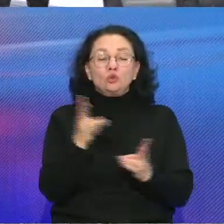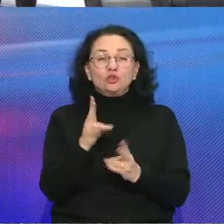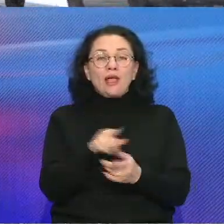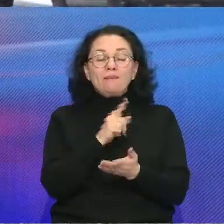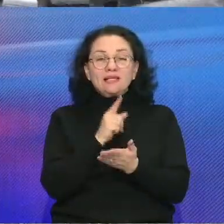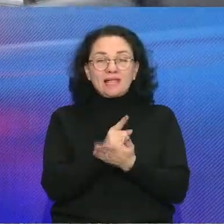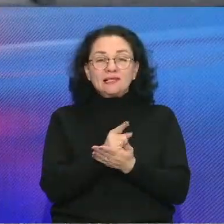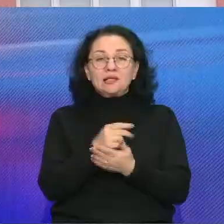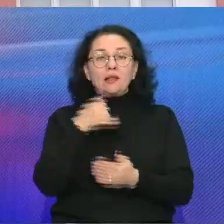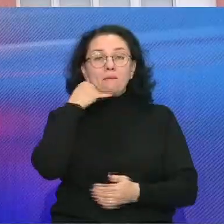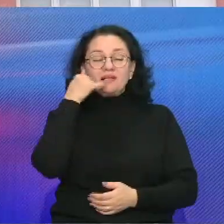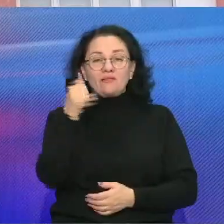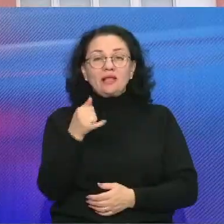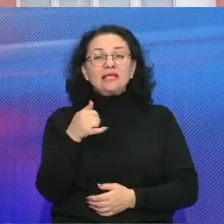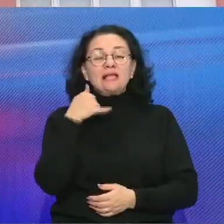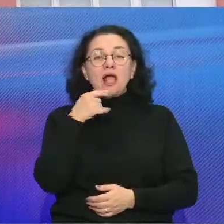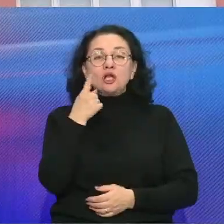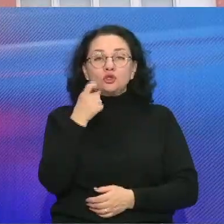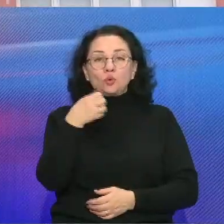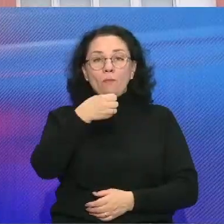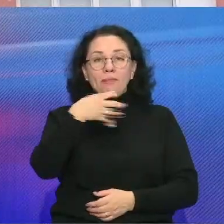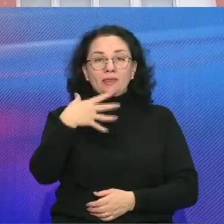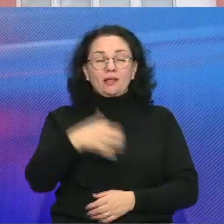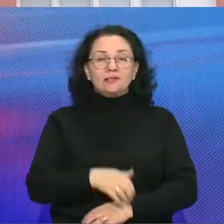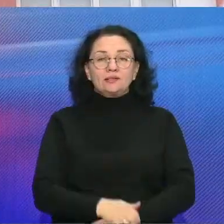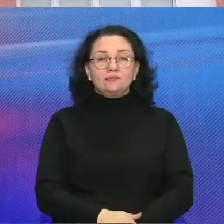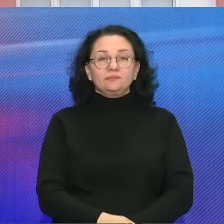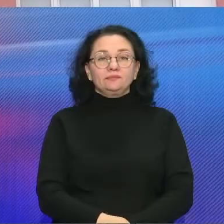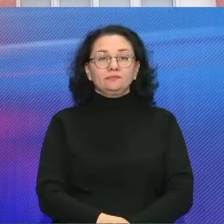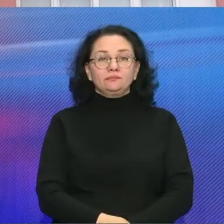аварийной службы города по телефоне 115.